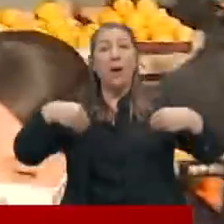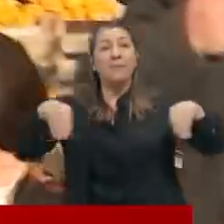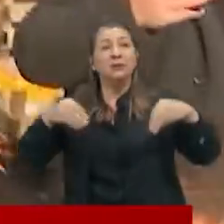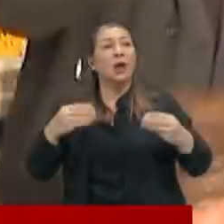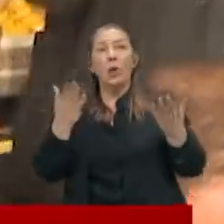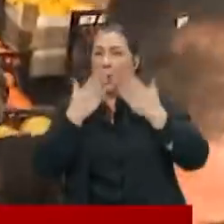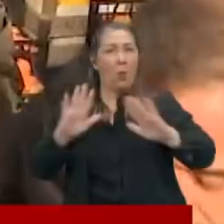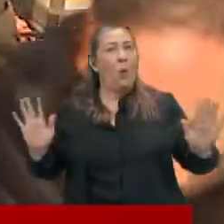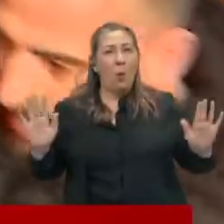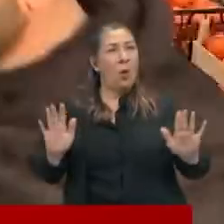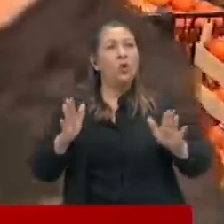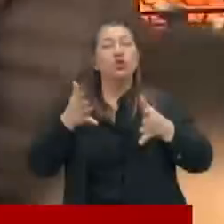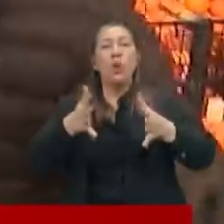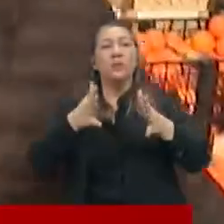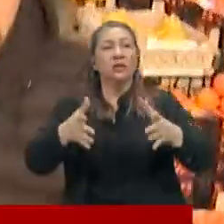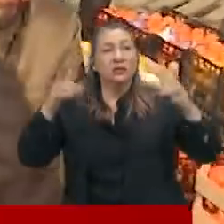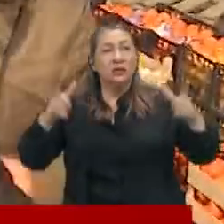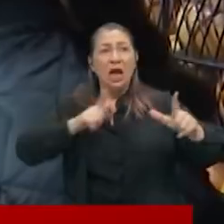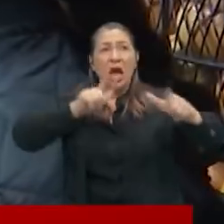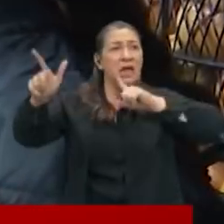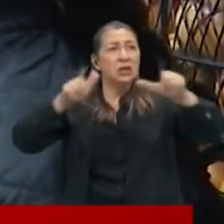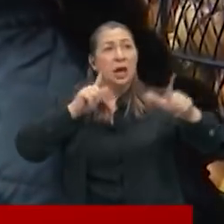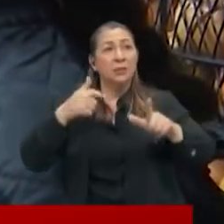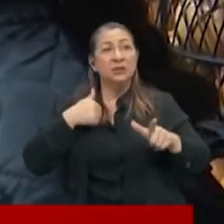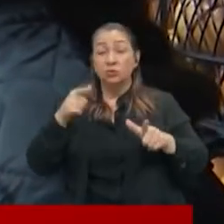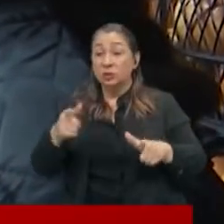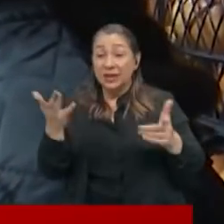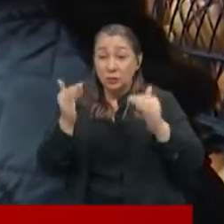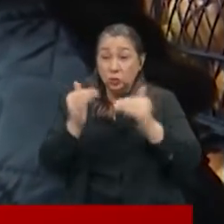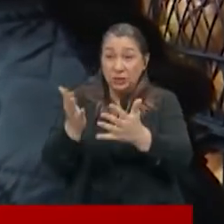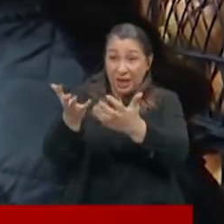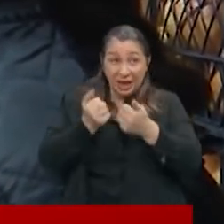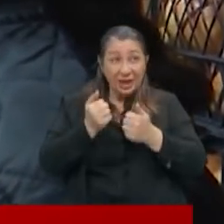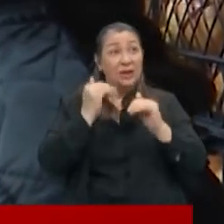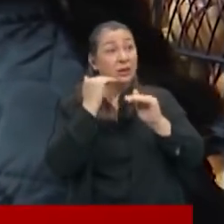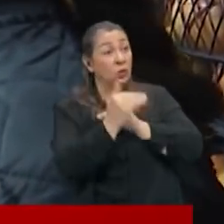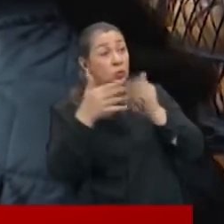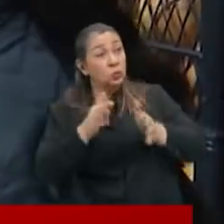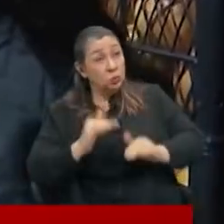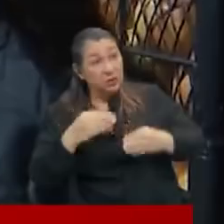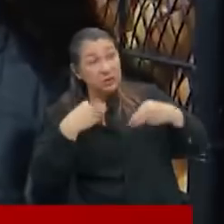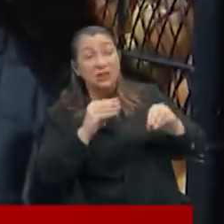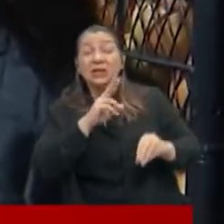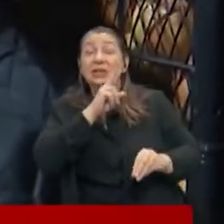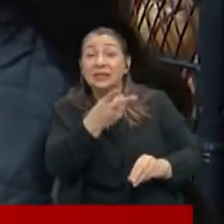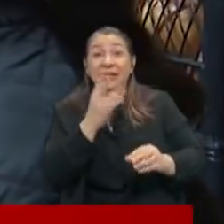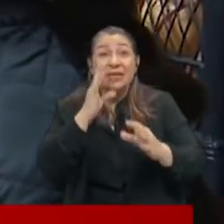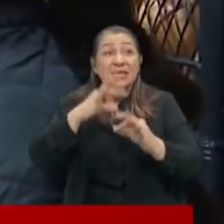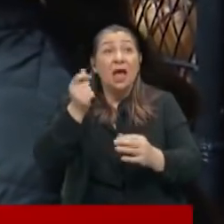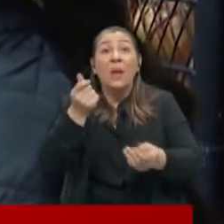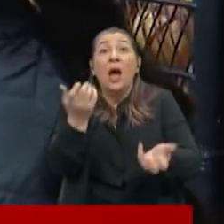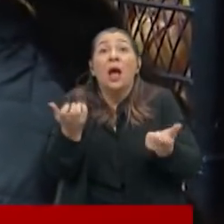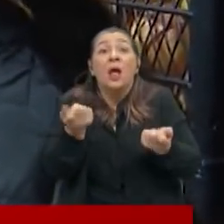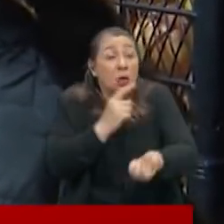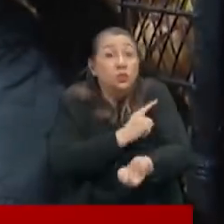yerleri kurulmadı. Toptancı halinde sesler yükseldi. Biz bunu ne kadar ucuza alırsak halkımıza o kadar ucuz satacağız. Yazık, günah. İnsanların alım gücü